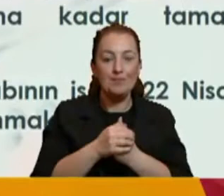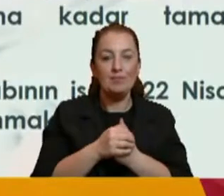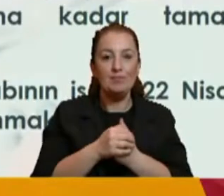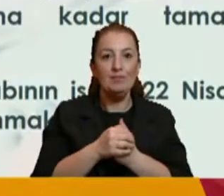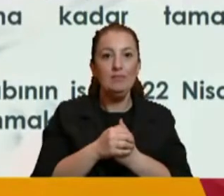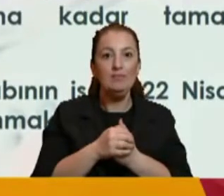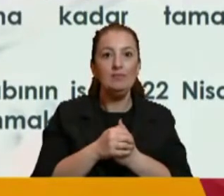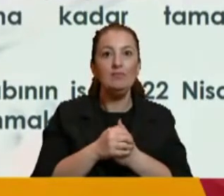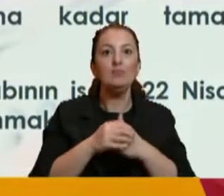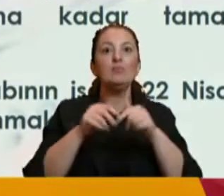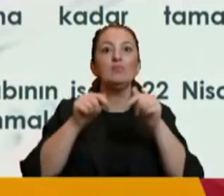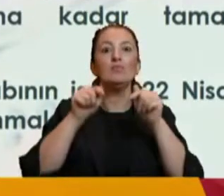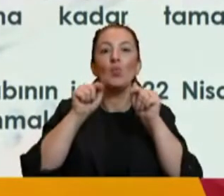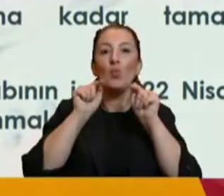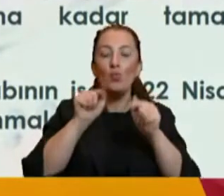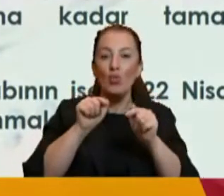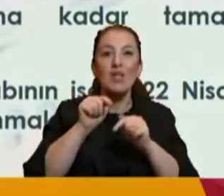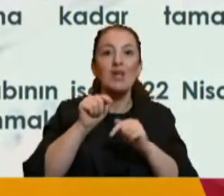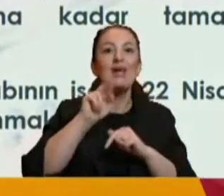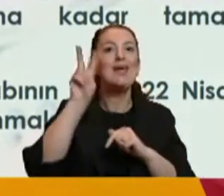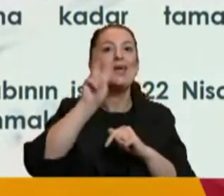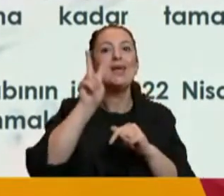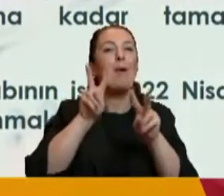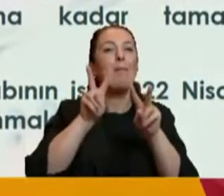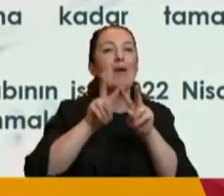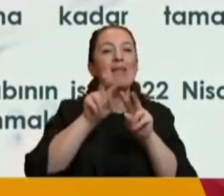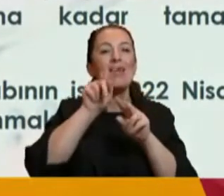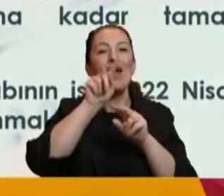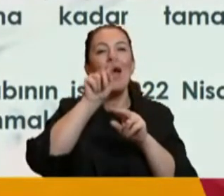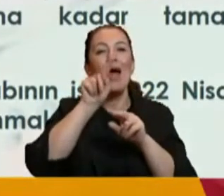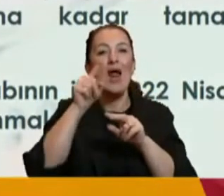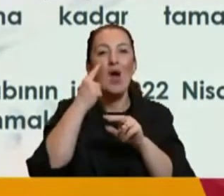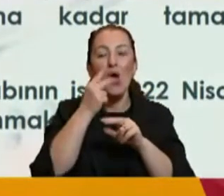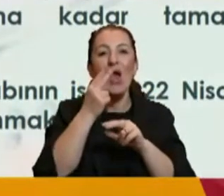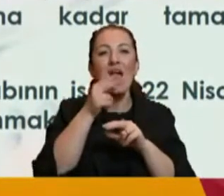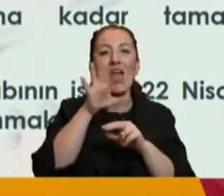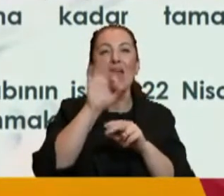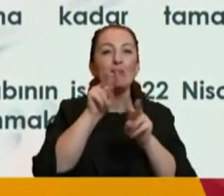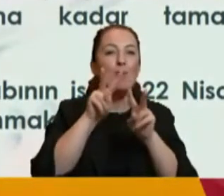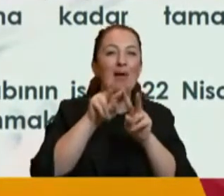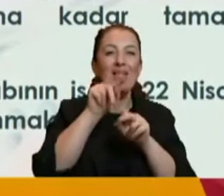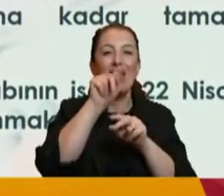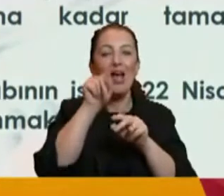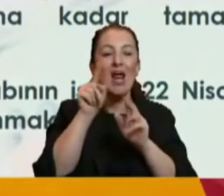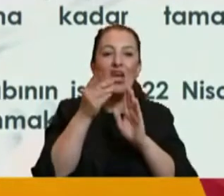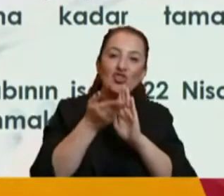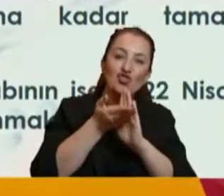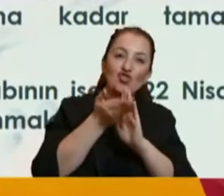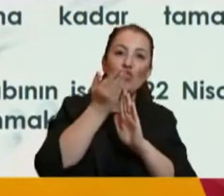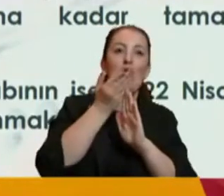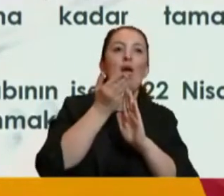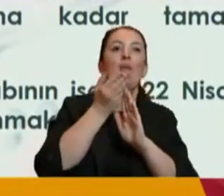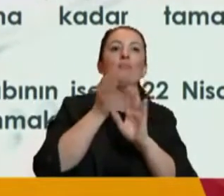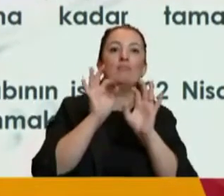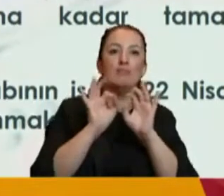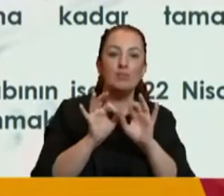buradaki mevcut 20 metrekarelik kesit 70 metrekareye çıkarılmakta